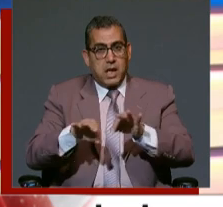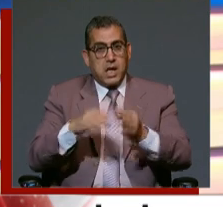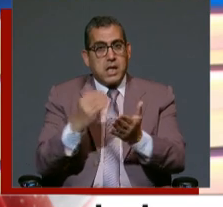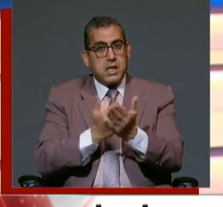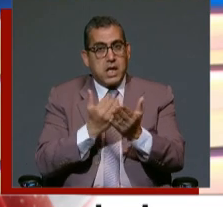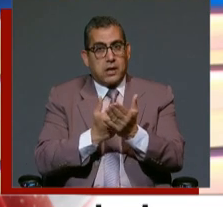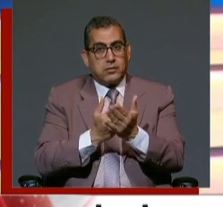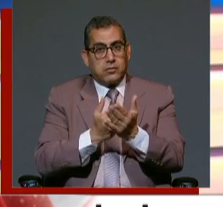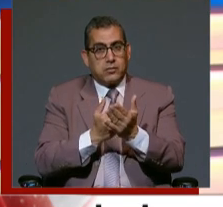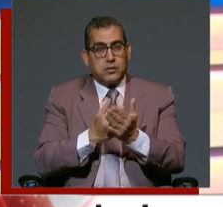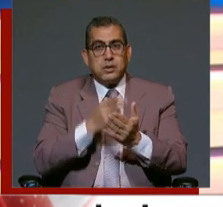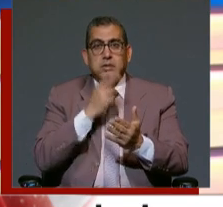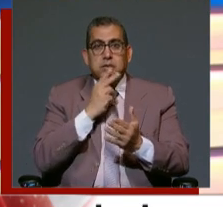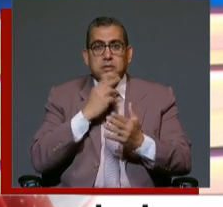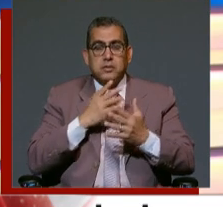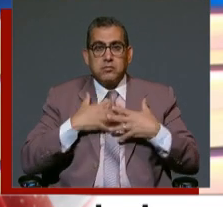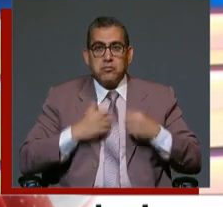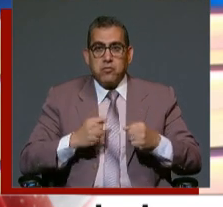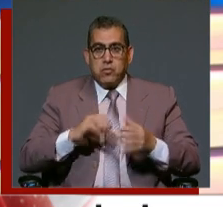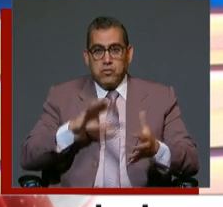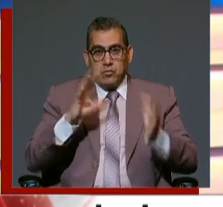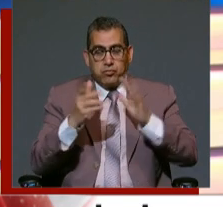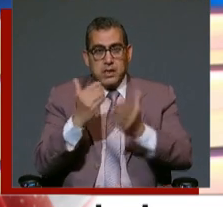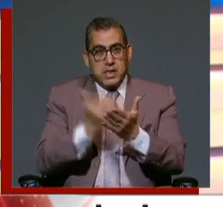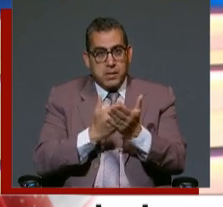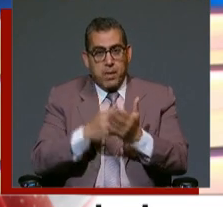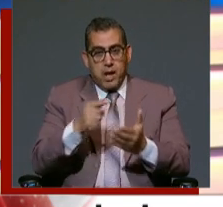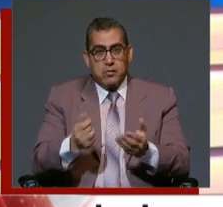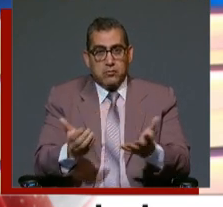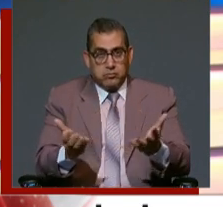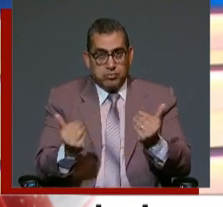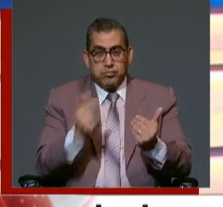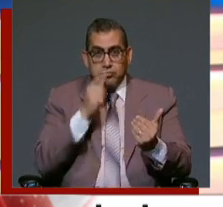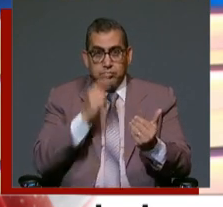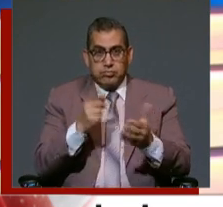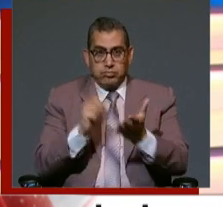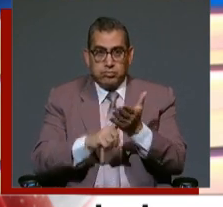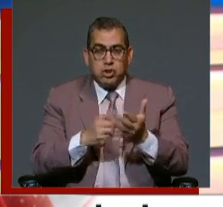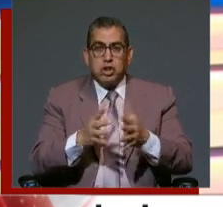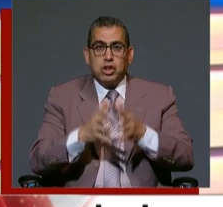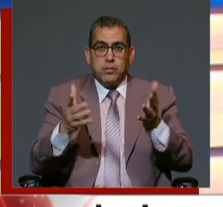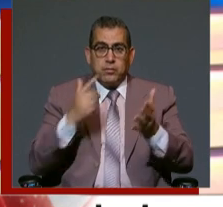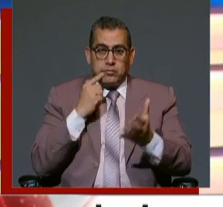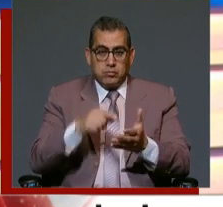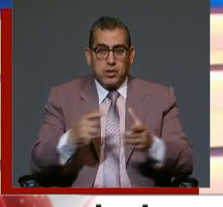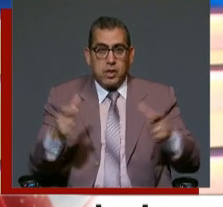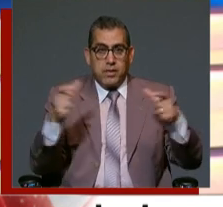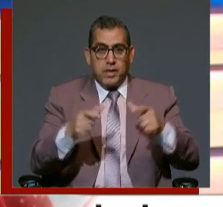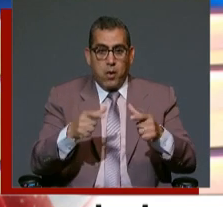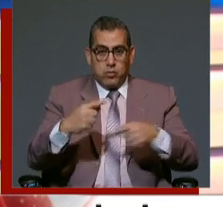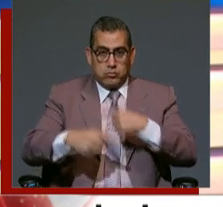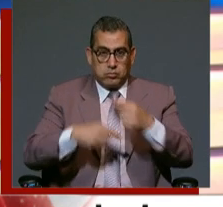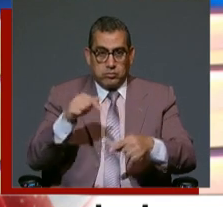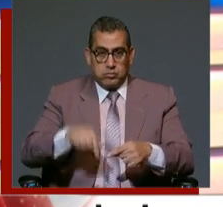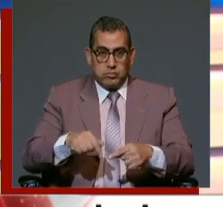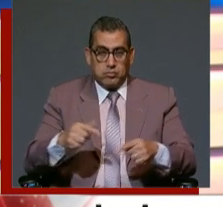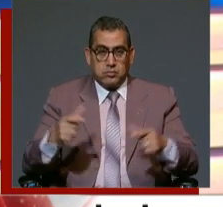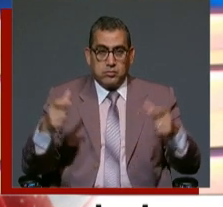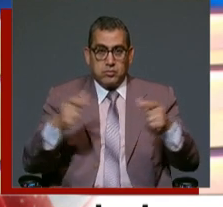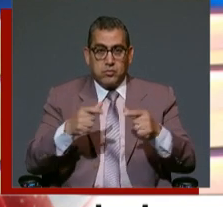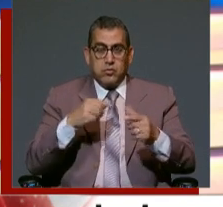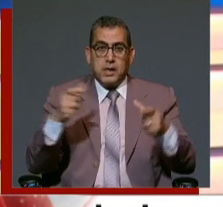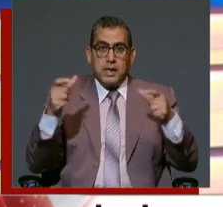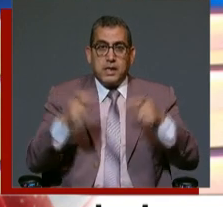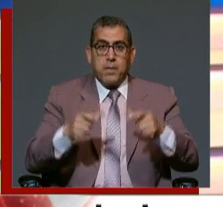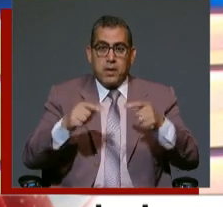واقتصادي وبيئي واستثماري كبير حظيت به هذه الدورة من هذه